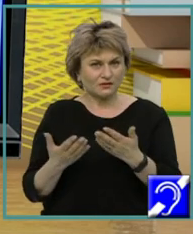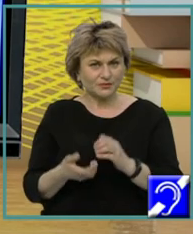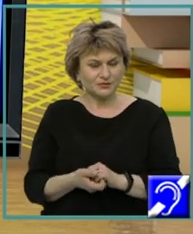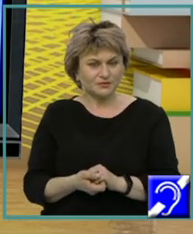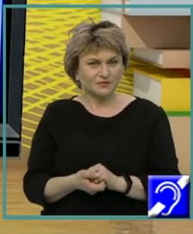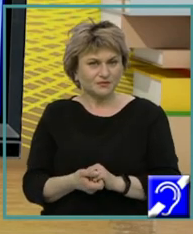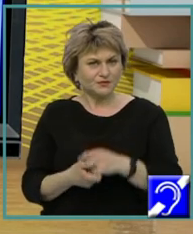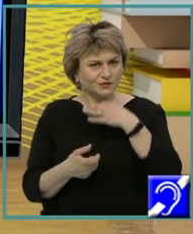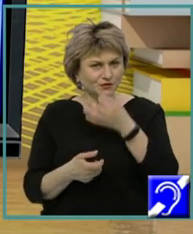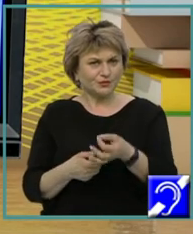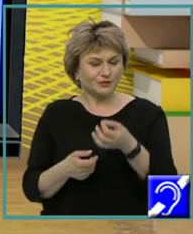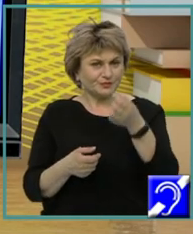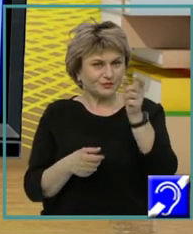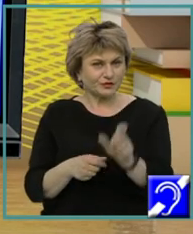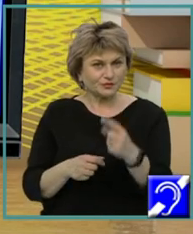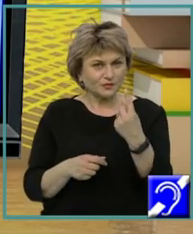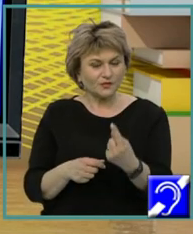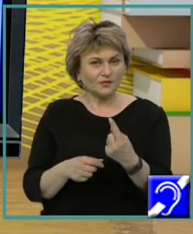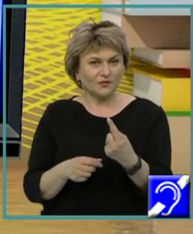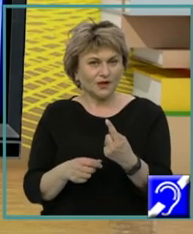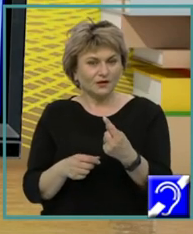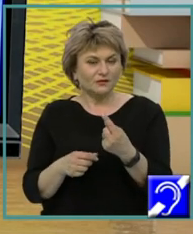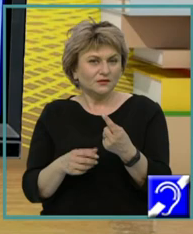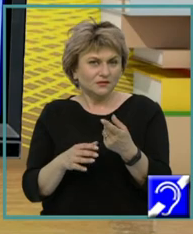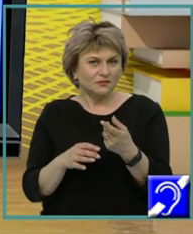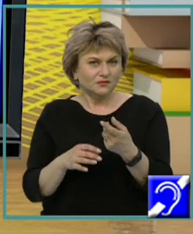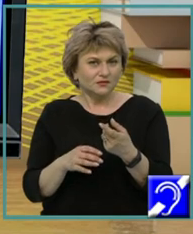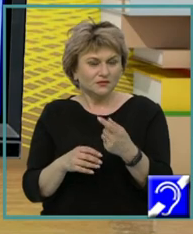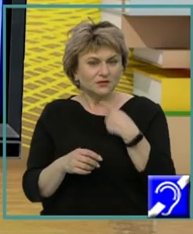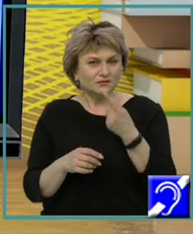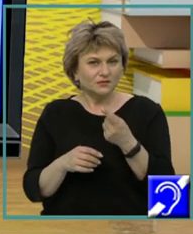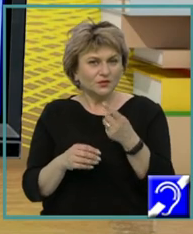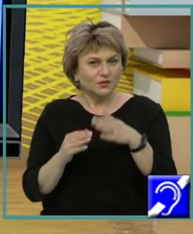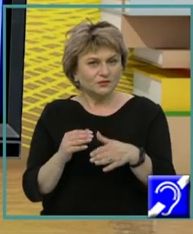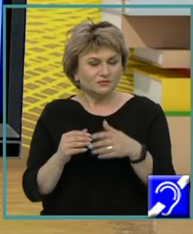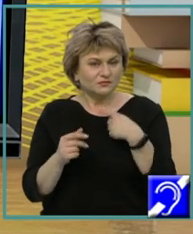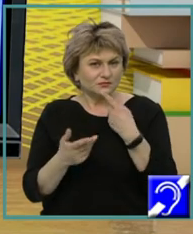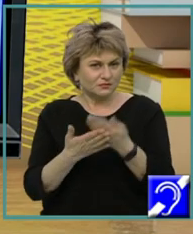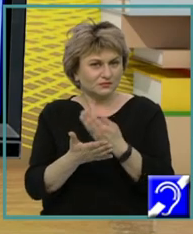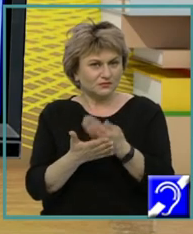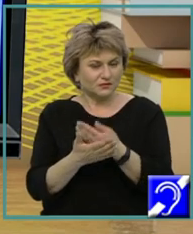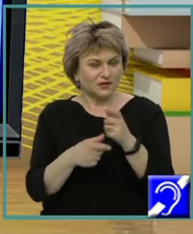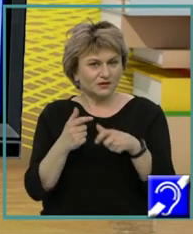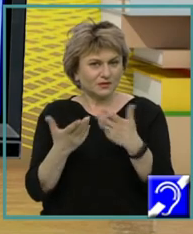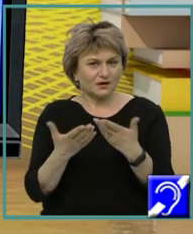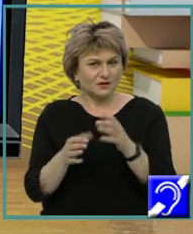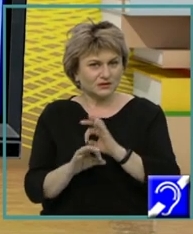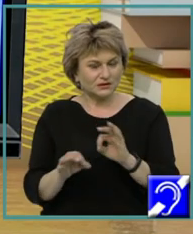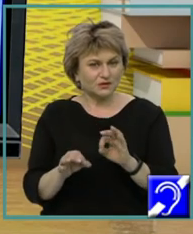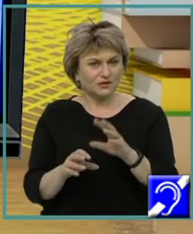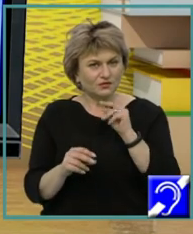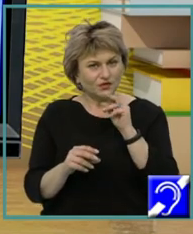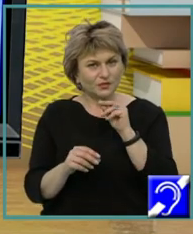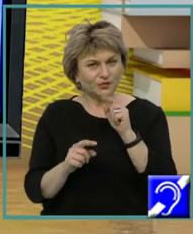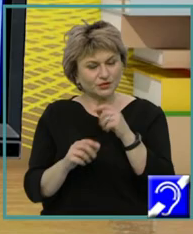relatează la persoana întâi niciodată altfel își relatează povestea despre care sigur vom